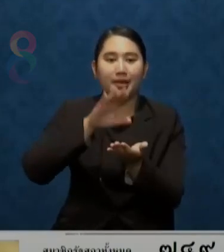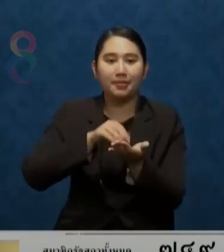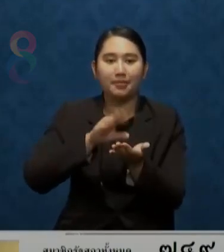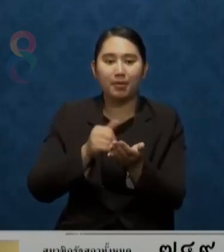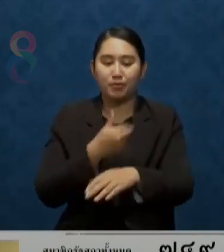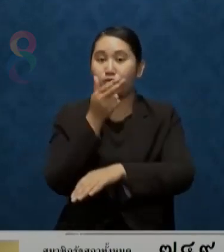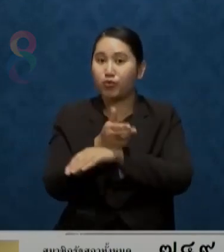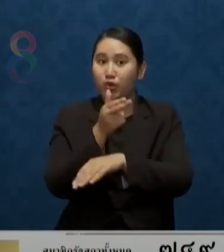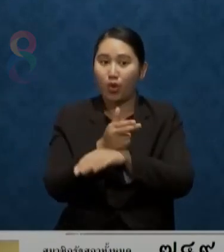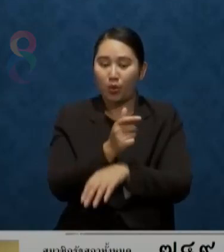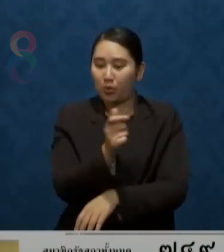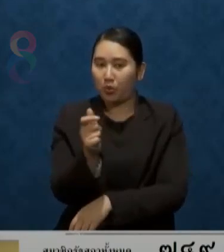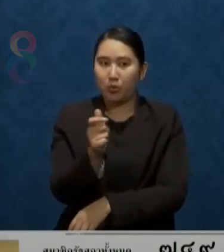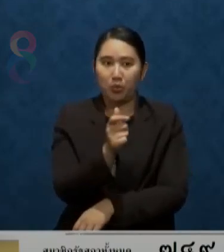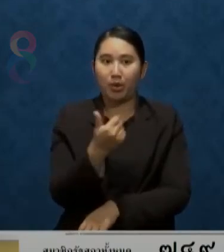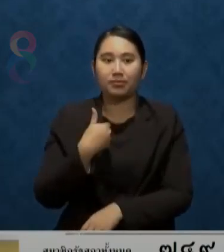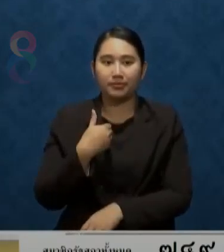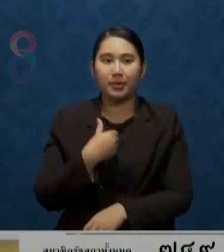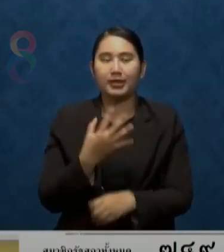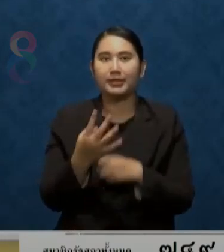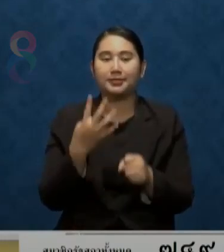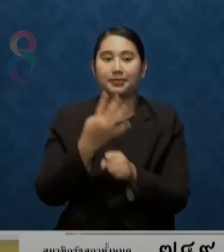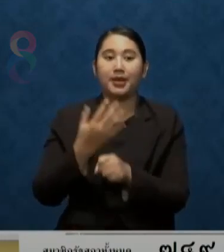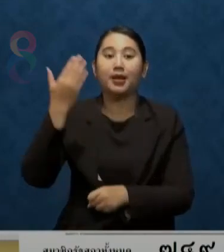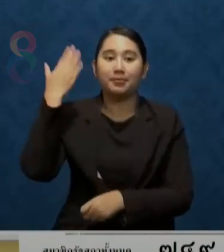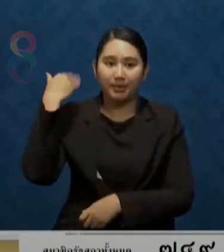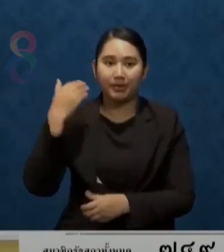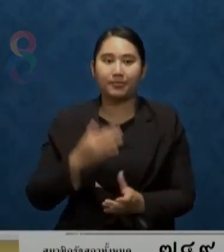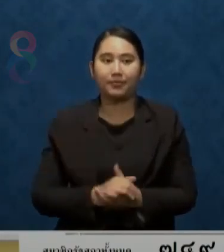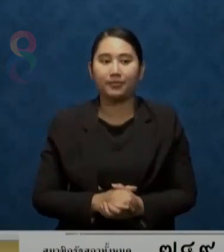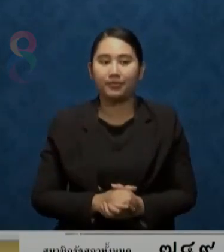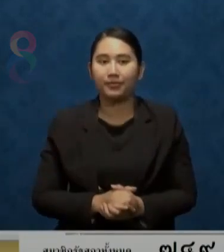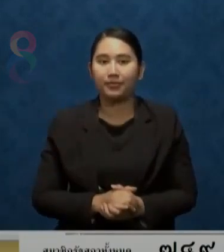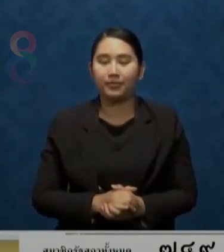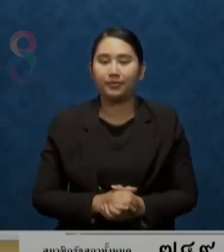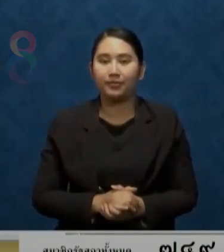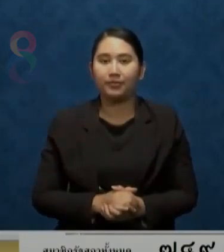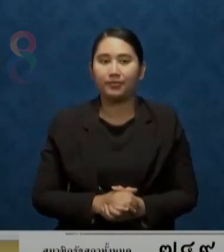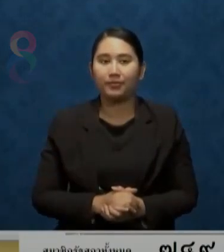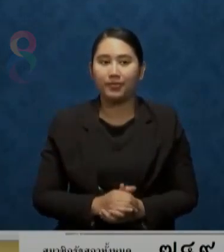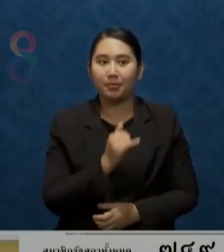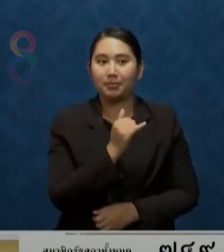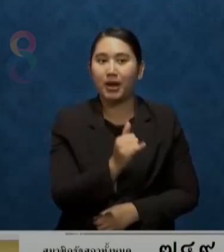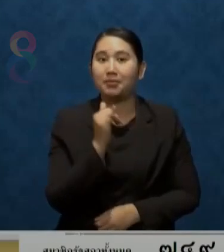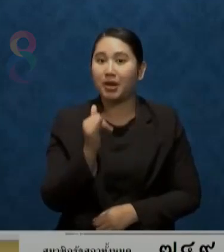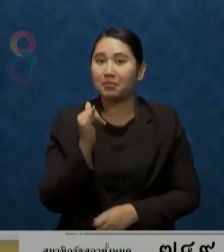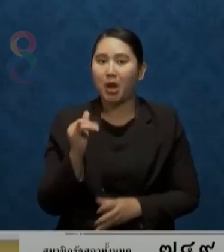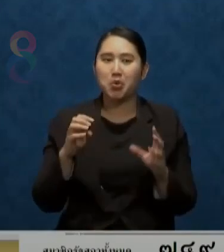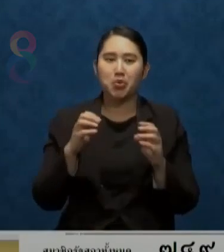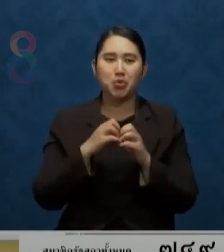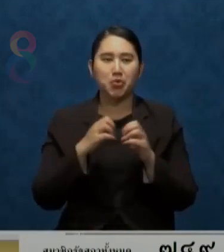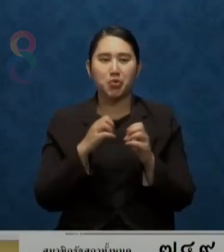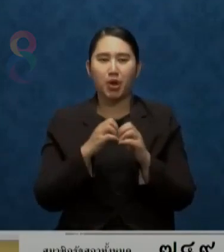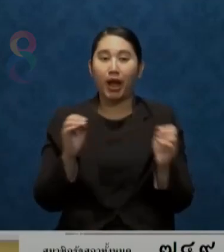คลิปวิดีโอทั้งหลายมากมายในช่วง4ปีที่ผ่านมาท่านออกไปปลุกปั่นยุยงส่งเส